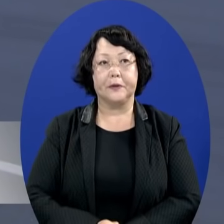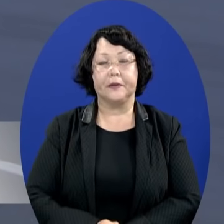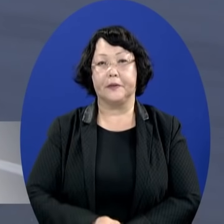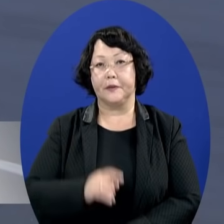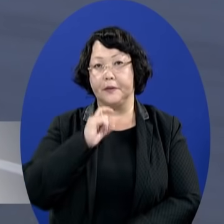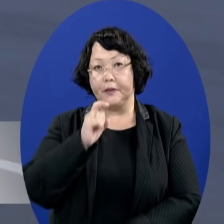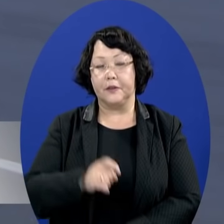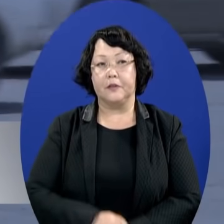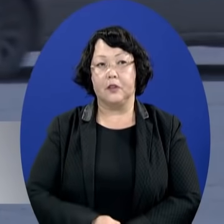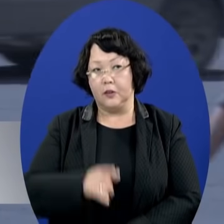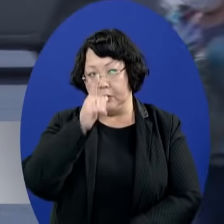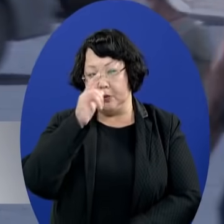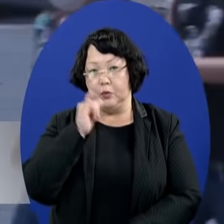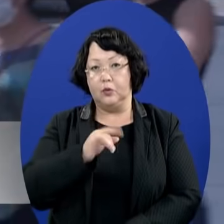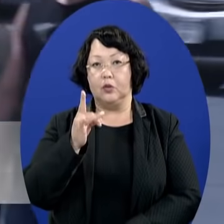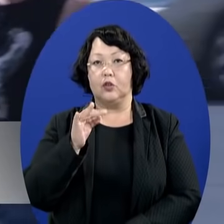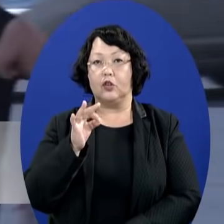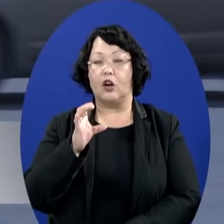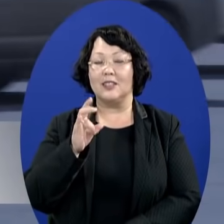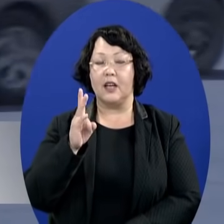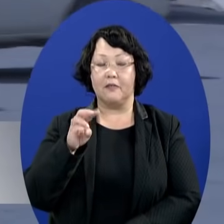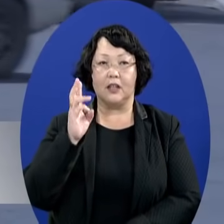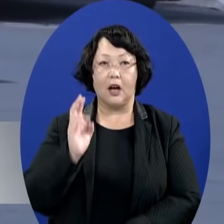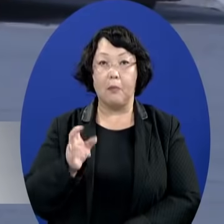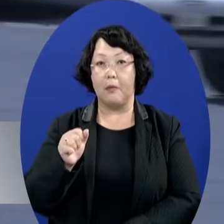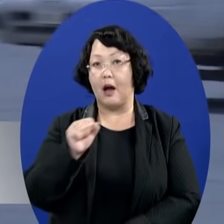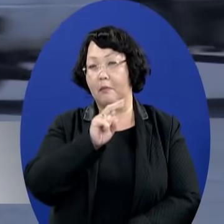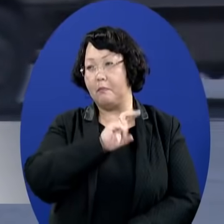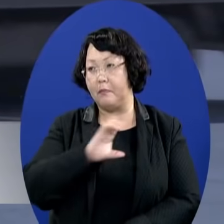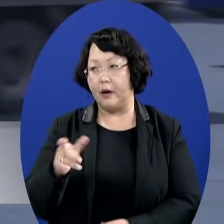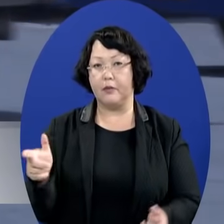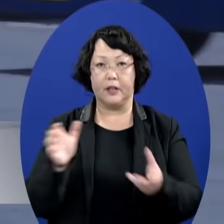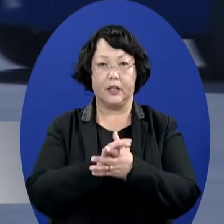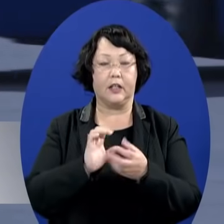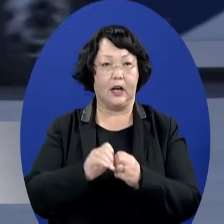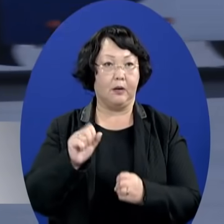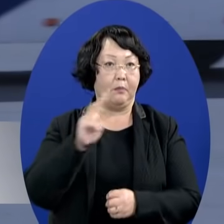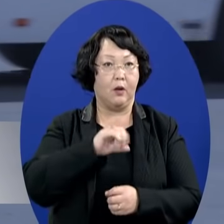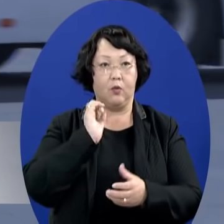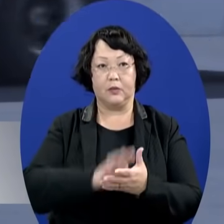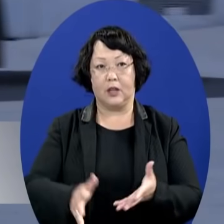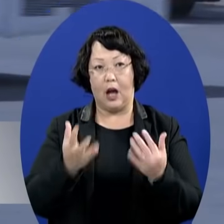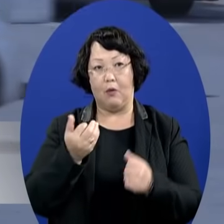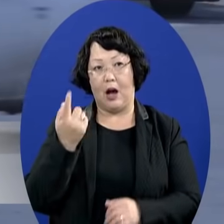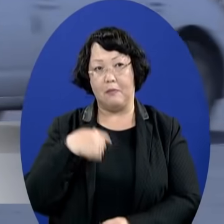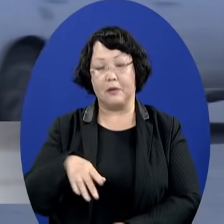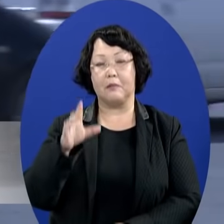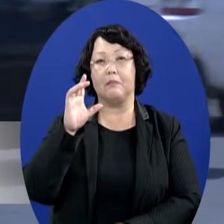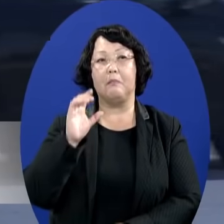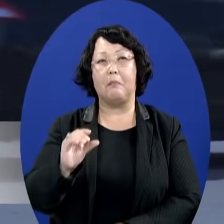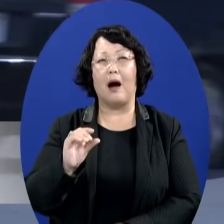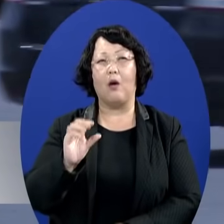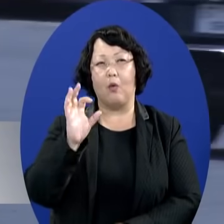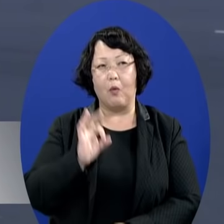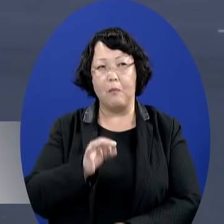Оросын албаны улсын Роснефть компанитай манай аж ахуй нэгжүүдийн хийсэн гэрээний дагуу хэрвээ аж ахуй нэгжэд худалдан авалтын хамгийн бага хэмжээнд бензин нийлүүлээгүй